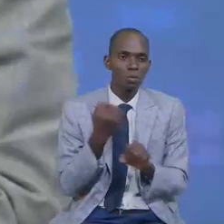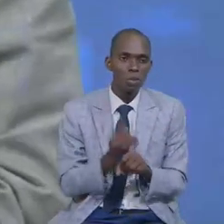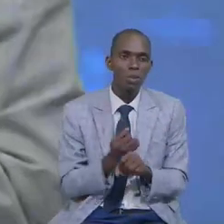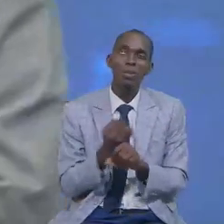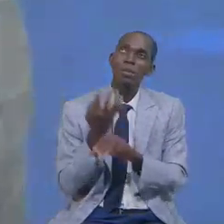faveur.